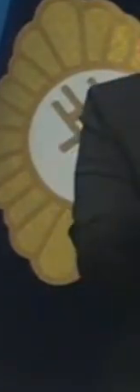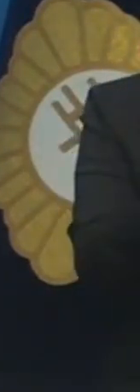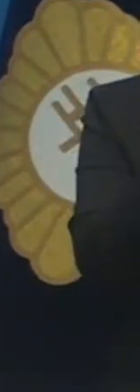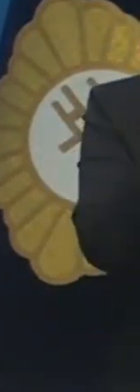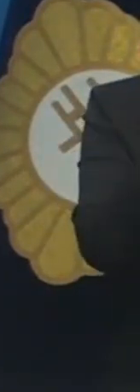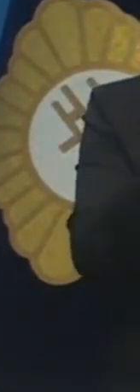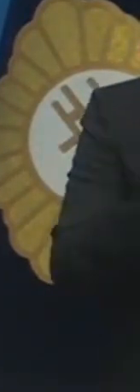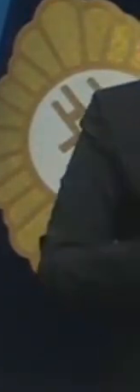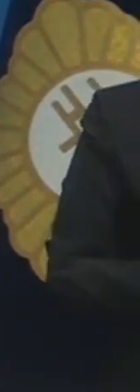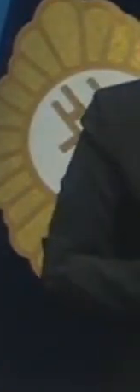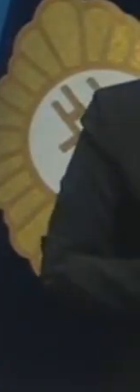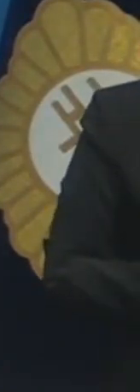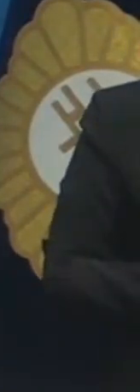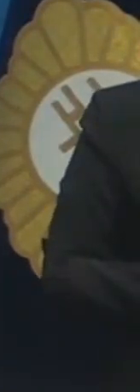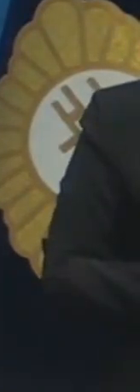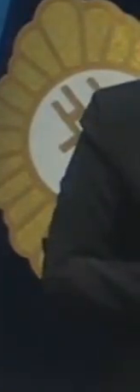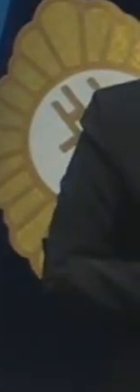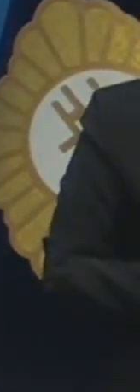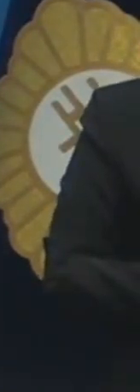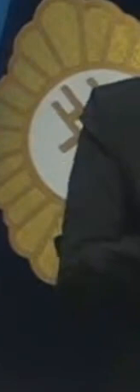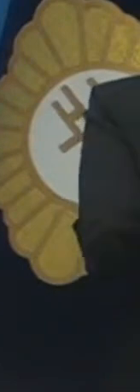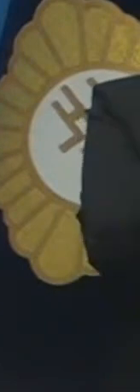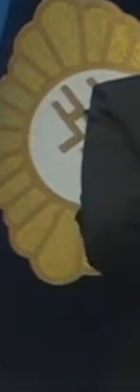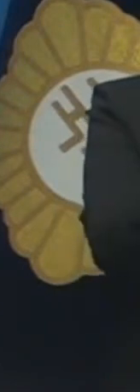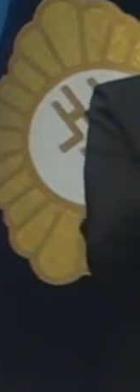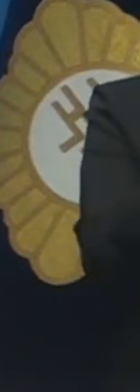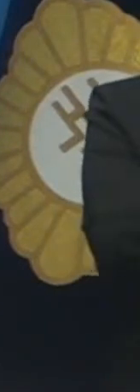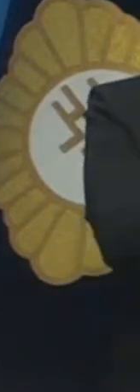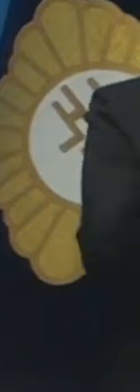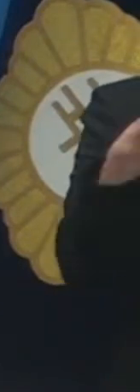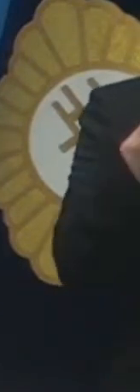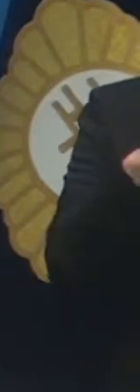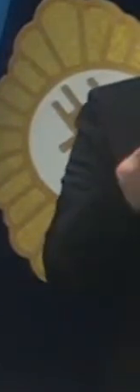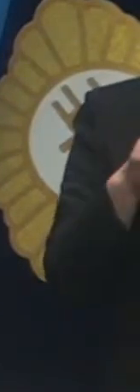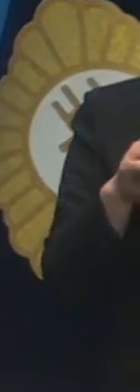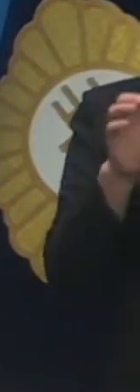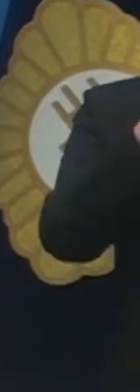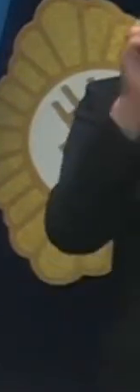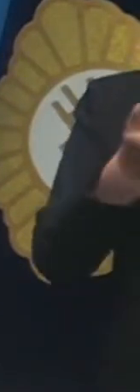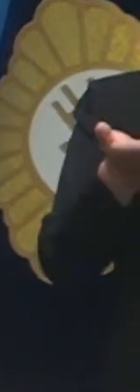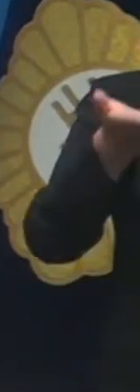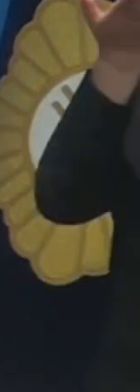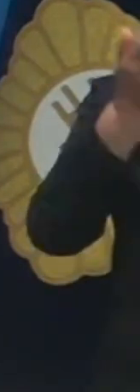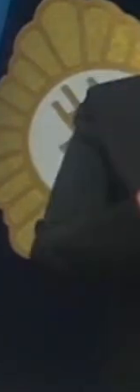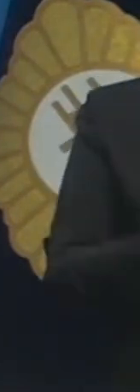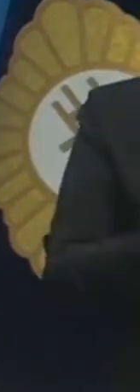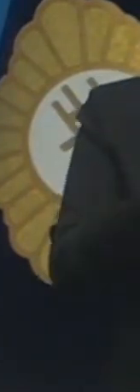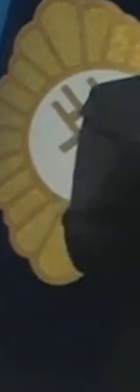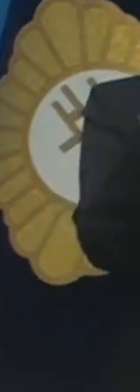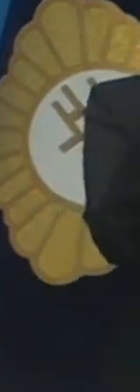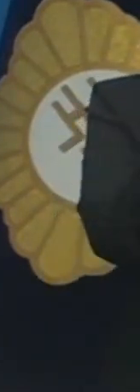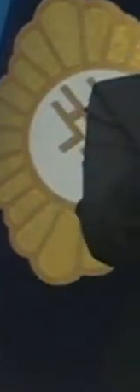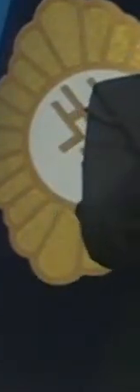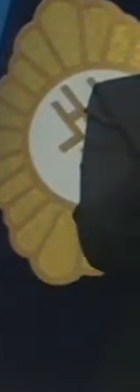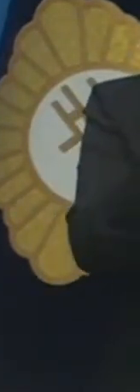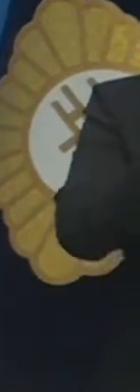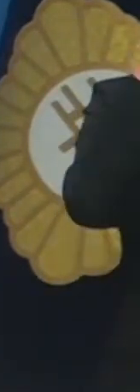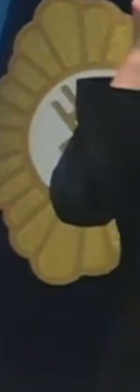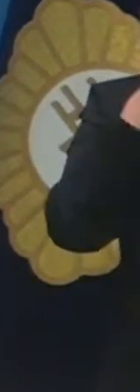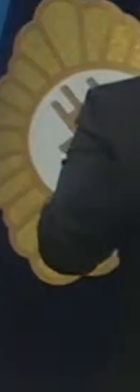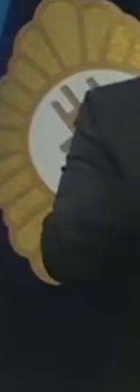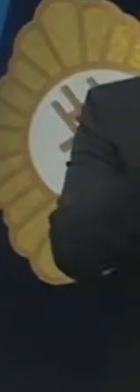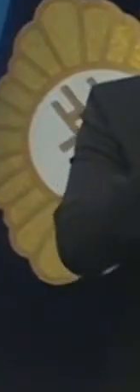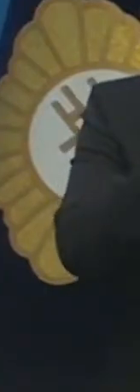경우 표절률이 40%를 넘었습니다. 또한 논문 심사를 통과한 것은